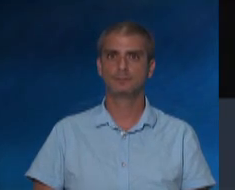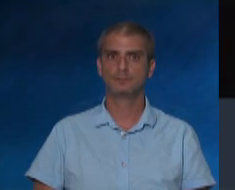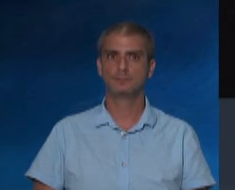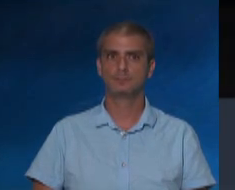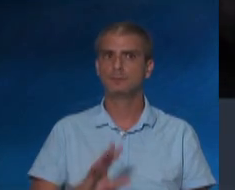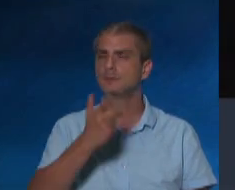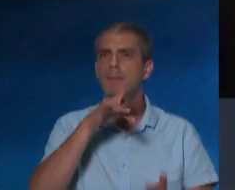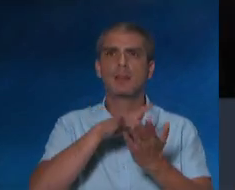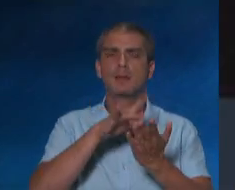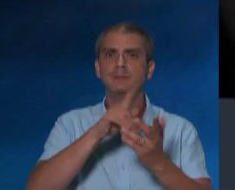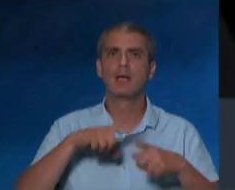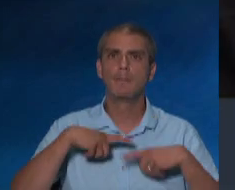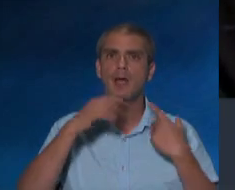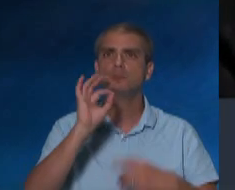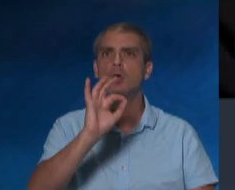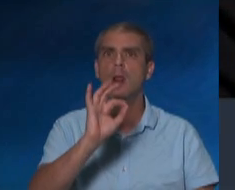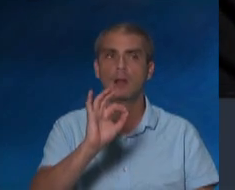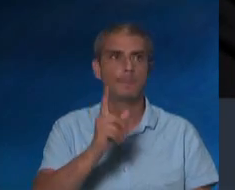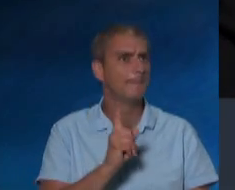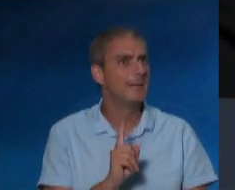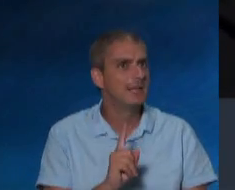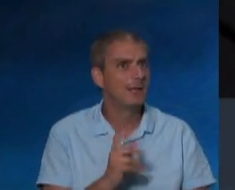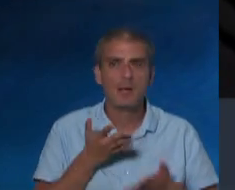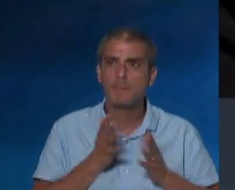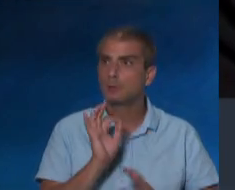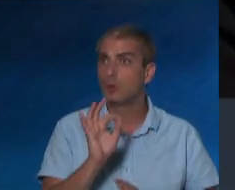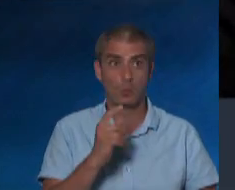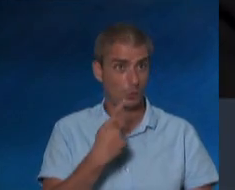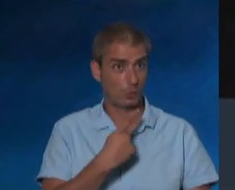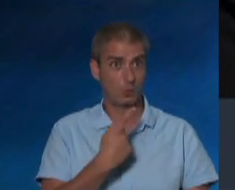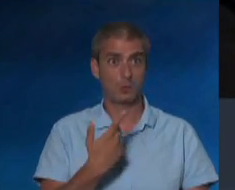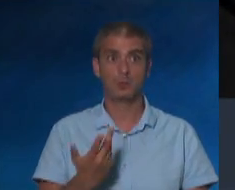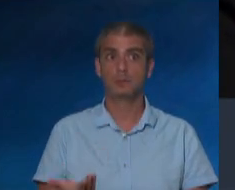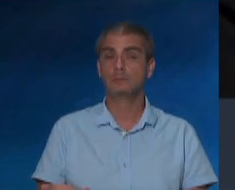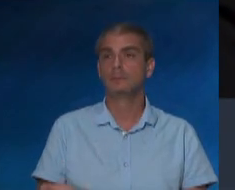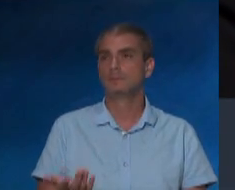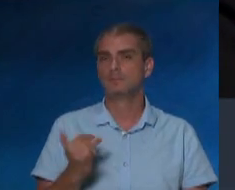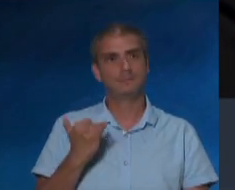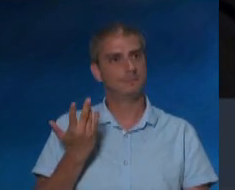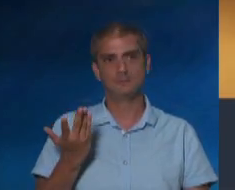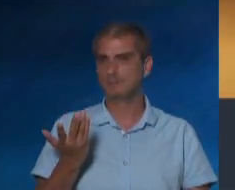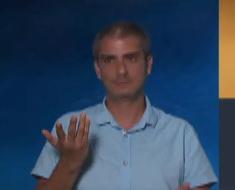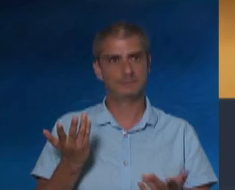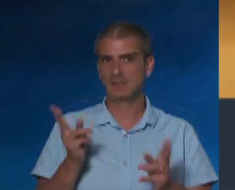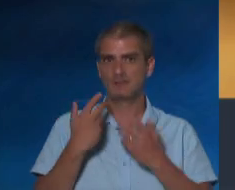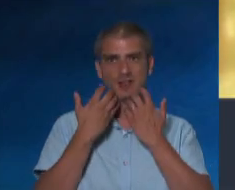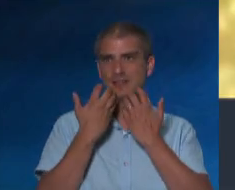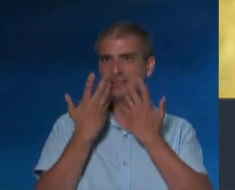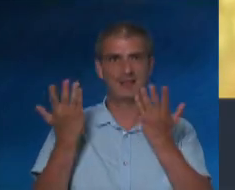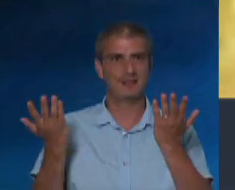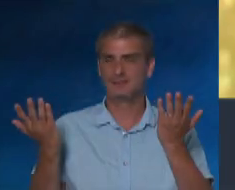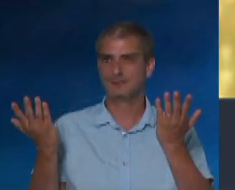כמה הוא נוכח בחיים שלך? מי? הבן שלך. הוא? כן. ככה, אל תאר אפילו.